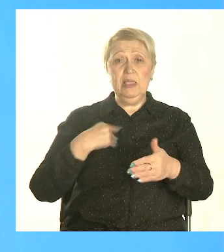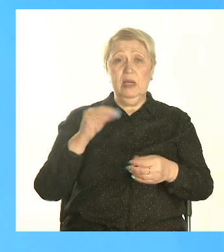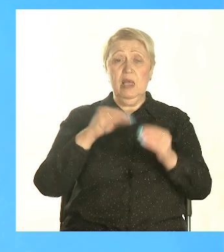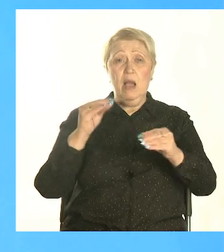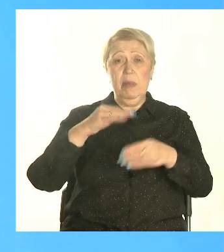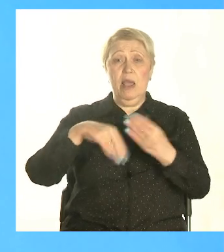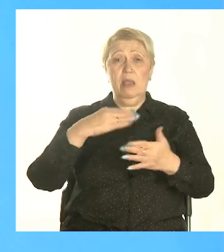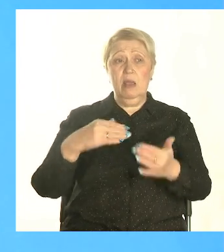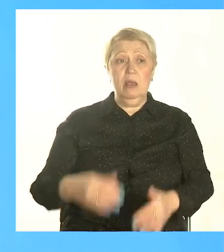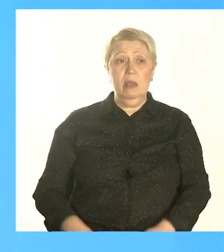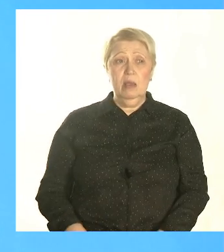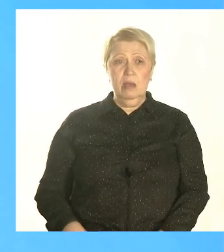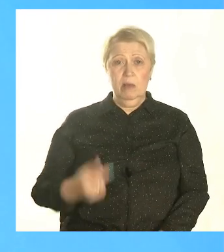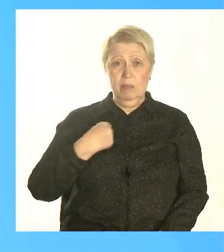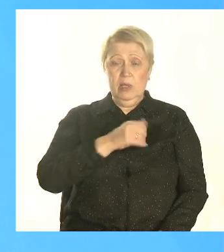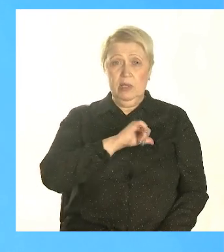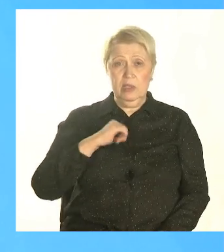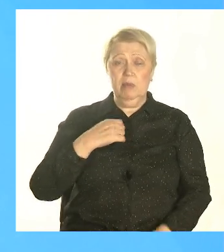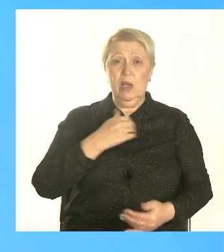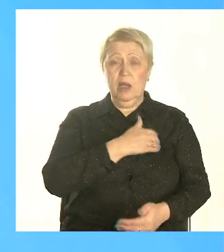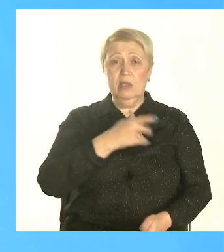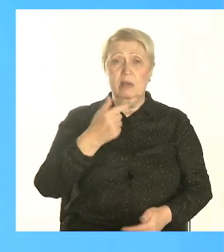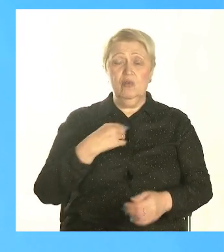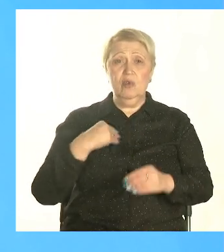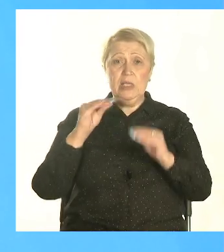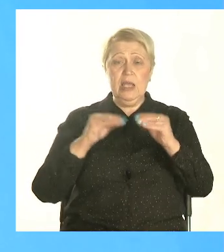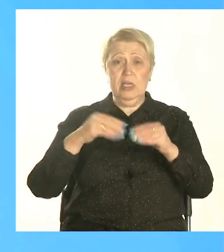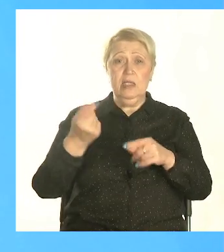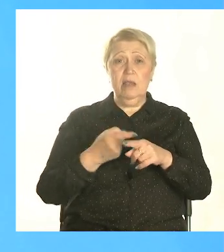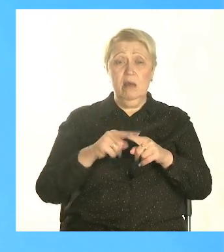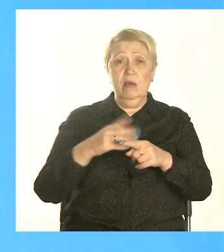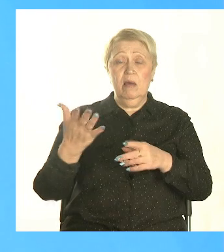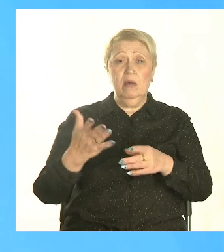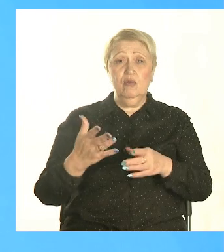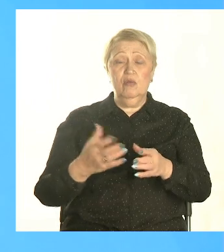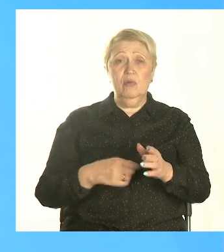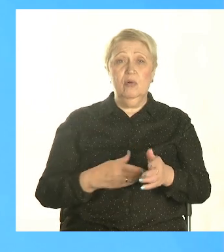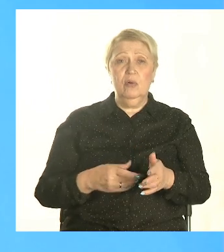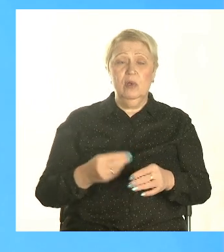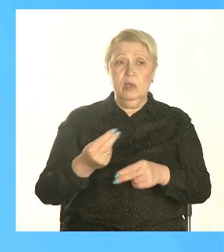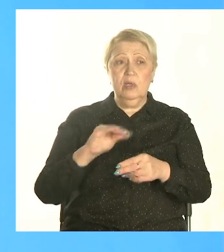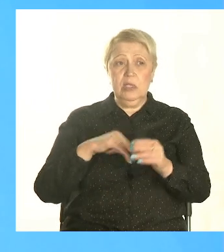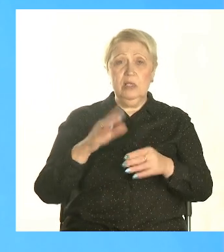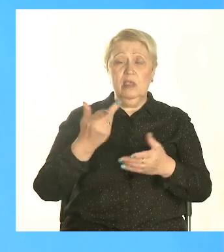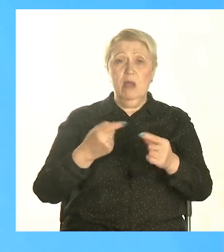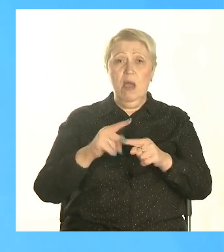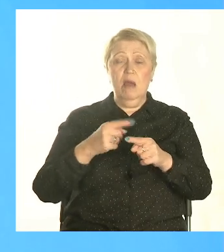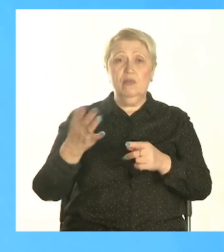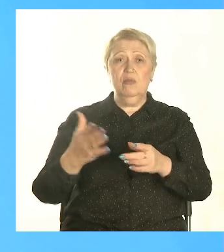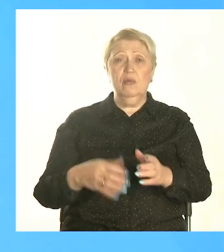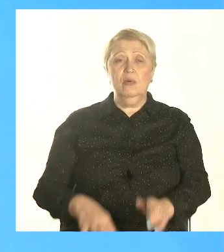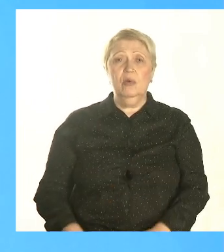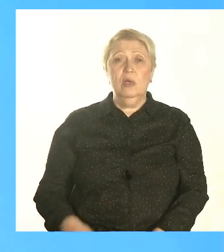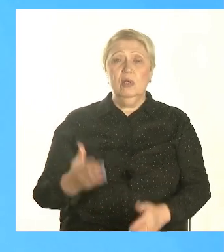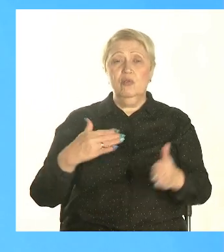города Хабаровска, сказать, что мы желаем создать контейнерную площадку вот, на 10 домов, пожалуйста, сделайте. Ну, не то, что сделать, они могут создать. Угу. Либо это